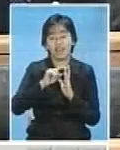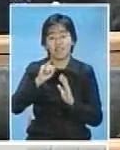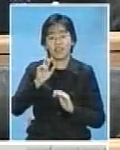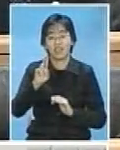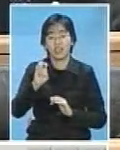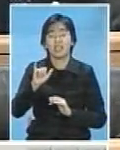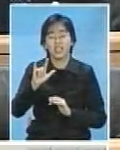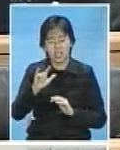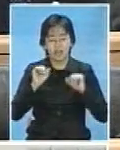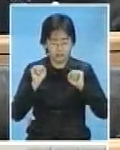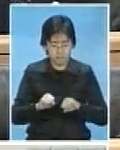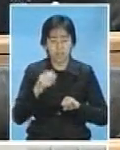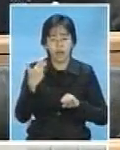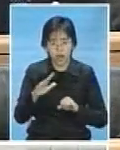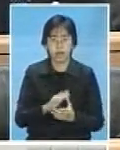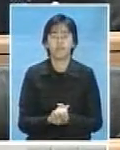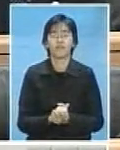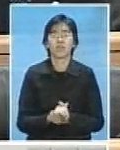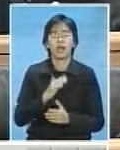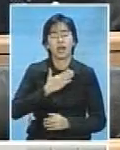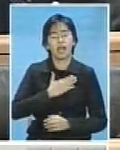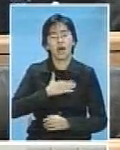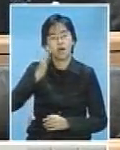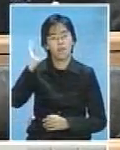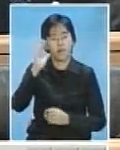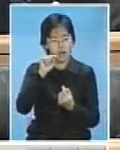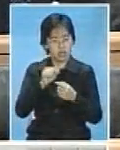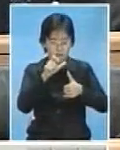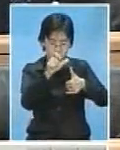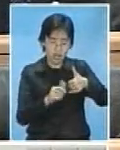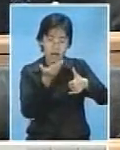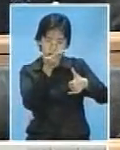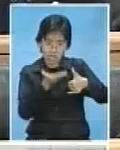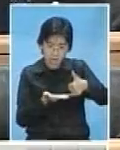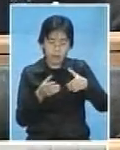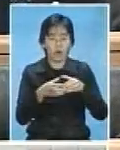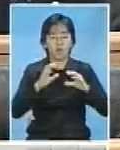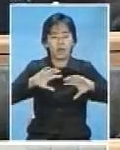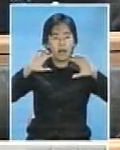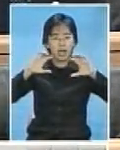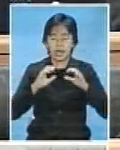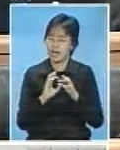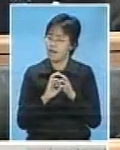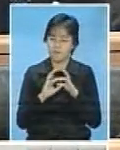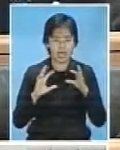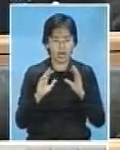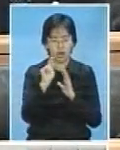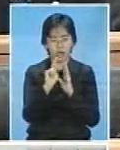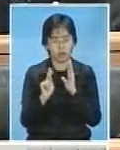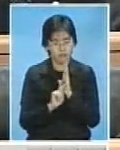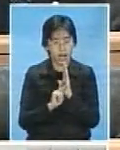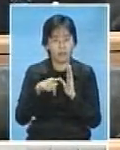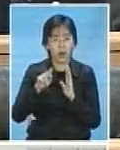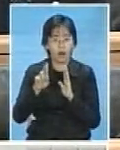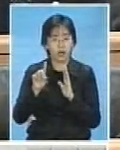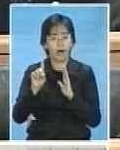งวินิจฉัยไปแล้วว่าเราจะอภิปรายเฉพาะพฤติกรรมของฝ่ายบริหารไม่เกี่ยวข้องกับพระราชอำนาจ